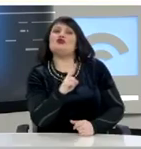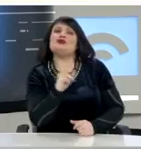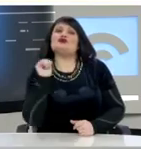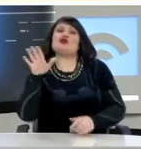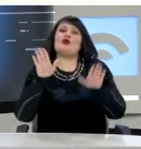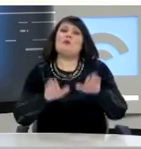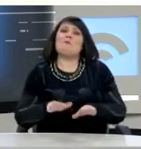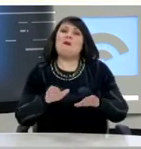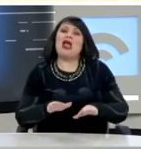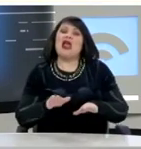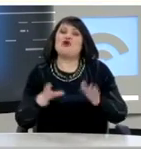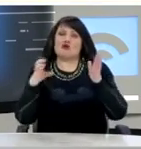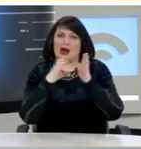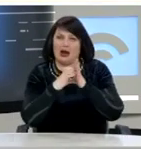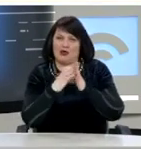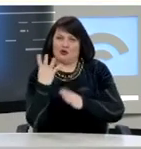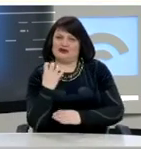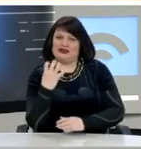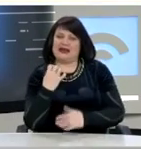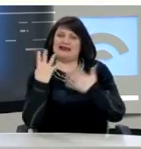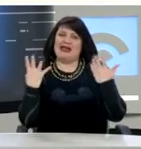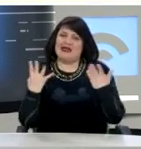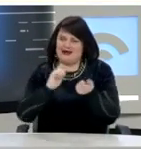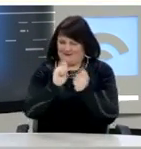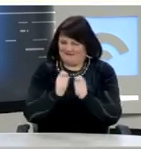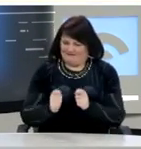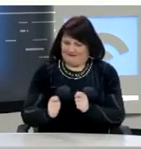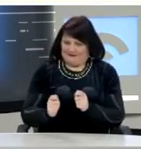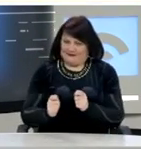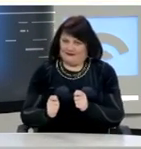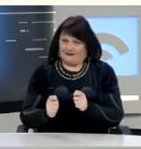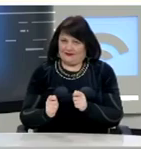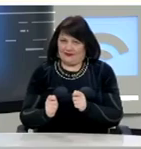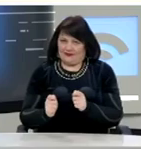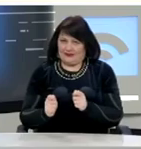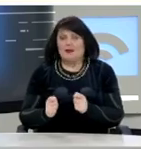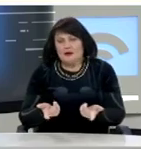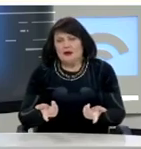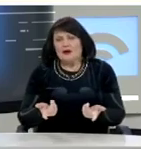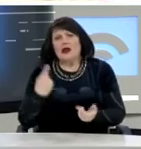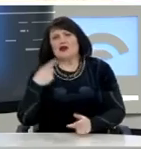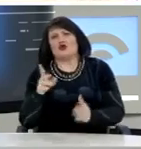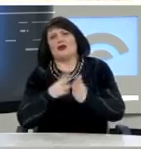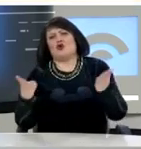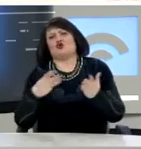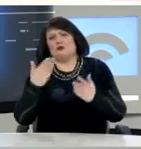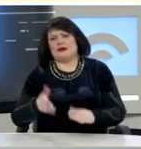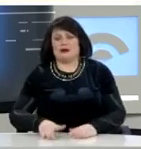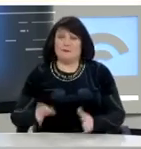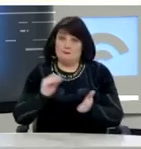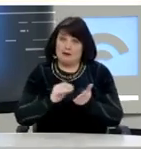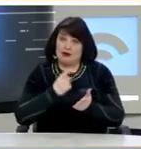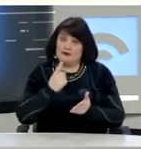εξωτερικού τους υπάγει στο άρθρο 49 τροποποιημένο, αλλά ελληνικό 118. Και αναρωτιέμαι, και πρέπει να το